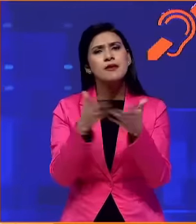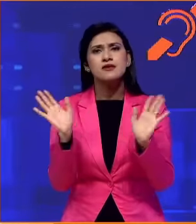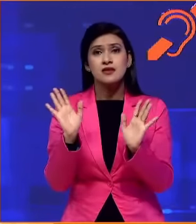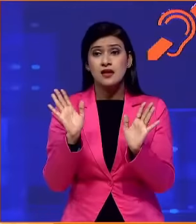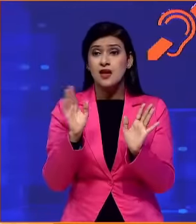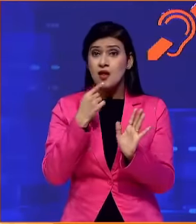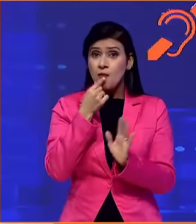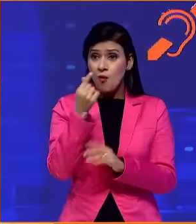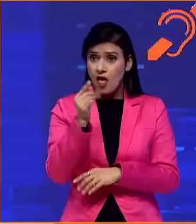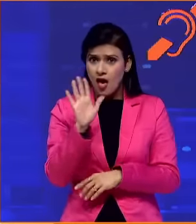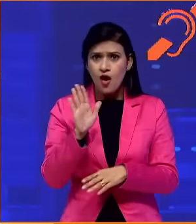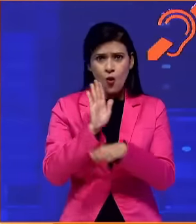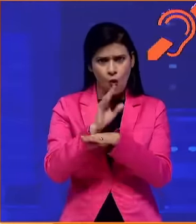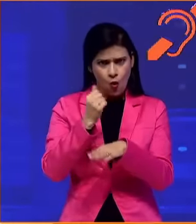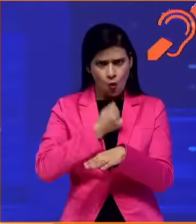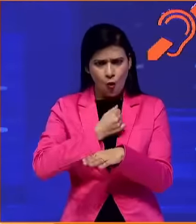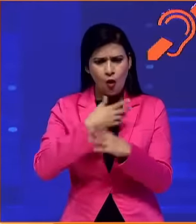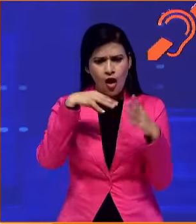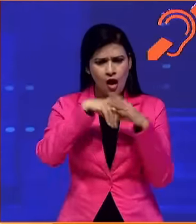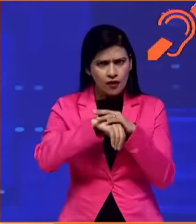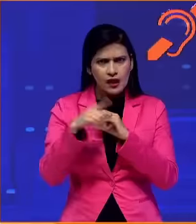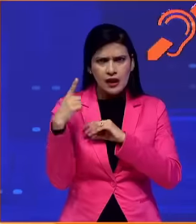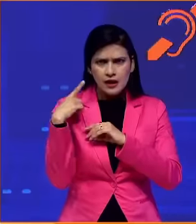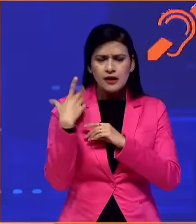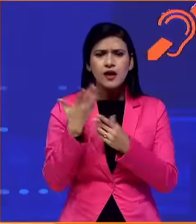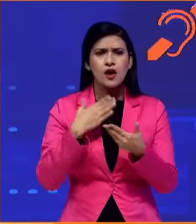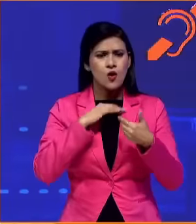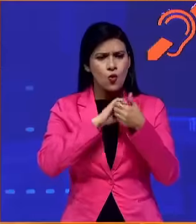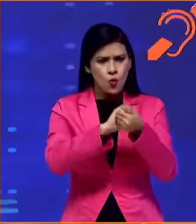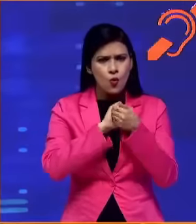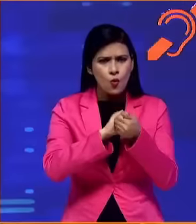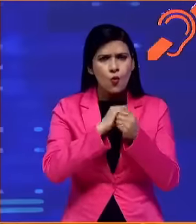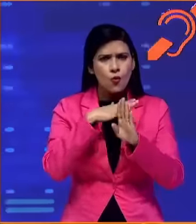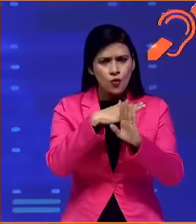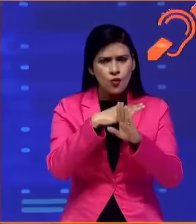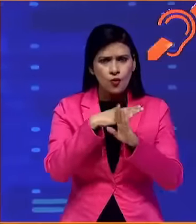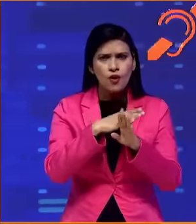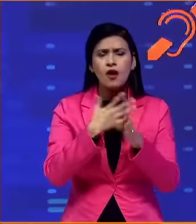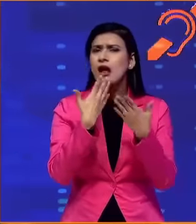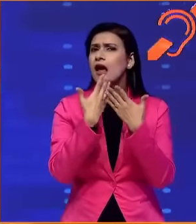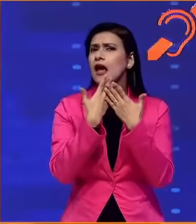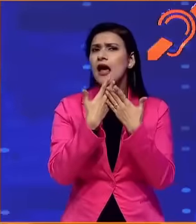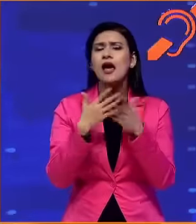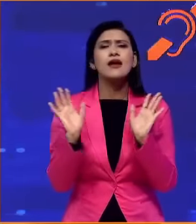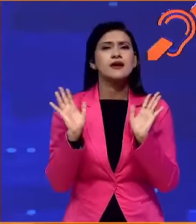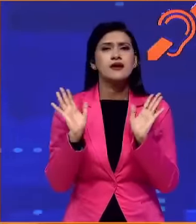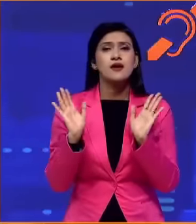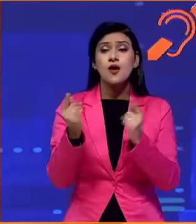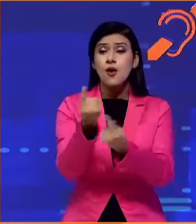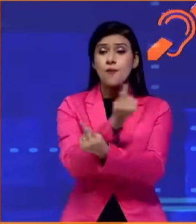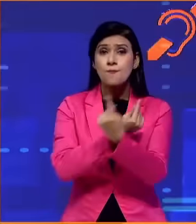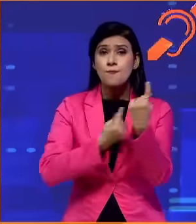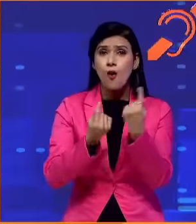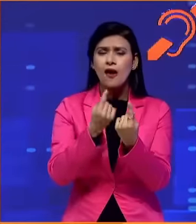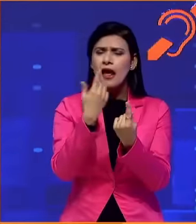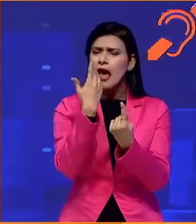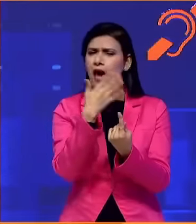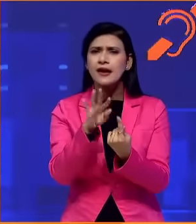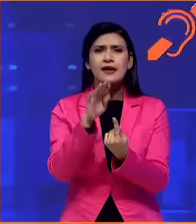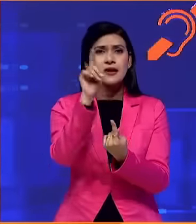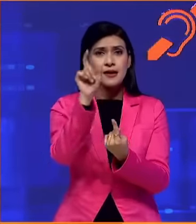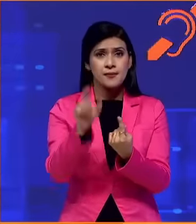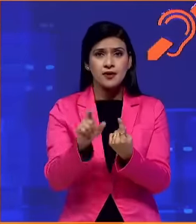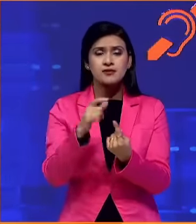कहेगा,मैंउसेगलतमानूंगा।चाहे वहहमारासहयोगीहोयाविरोधी,मेरा मानना ​​हैकिराजनीतिमेंशामिललोगोंको, संवैधानिक